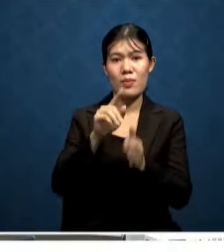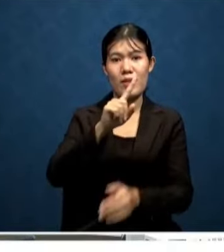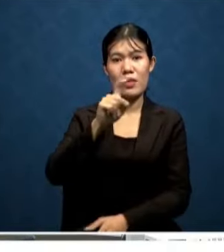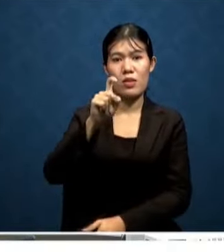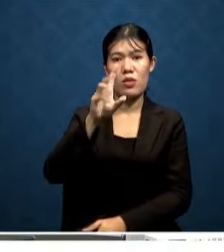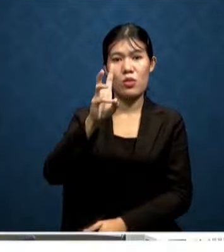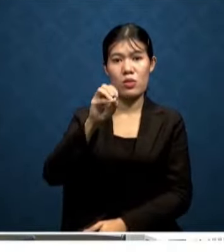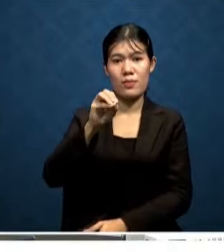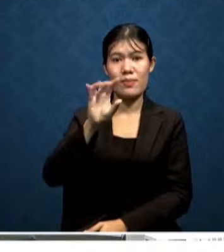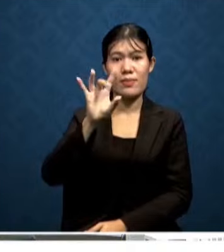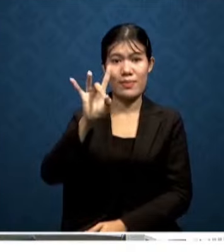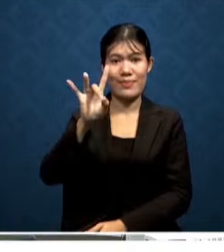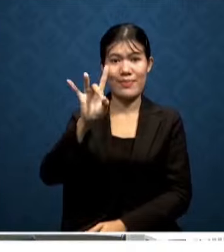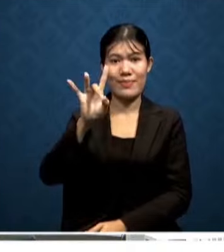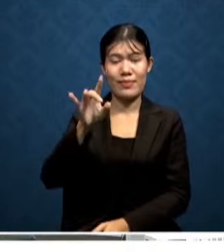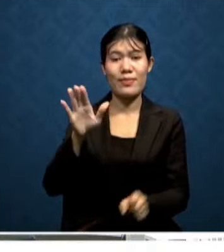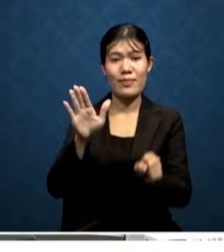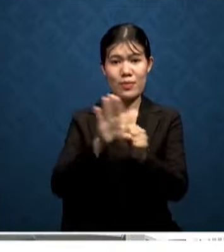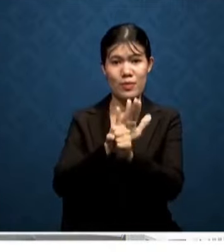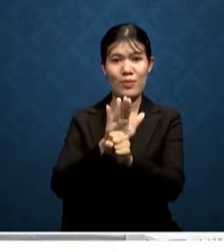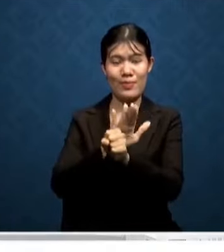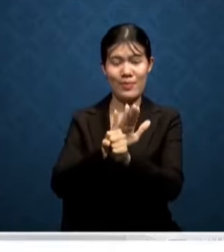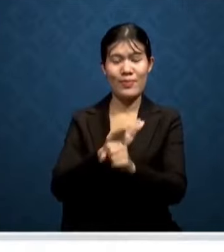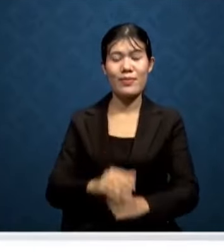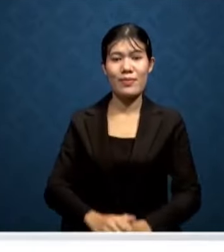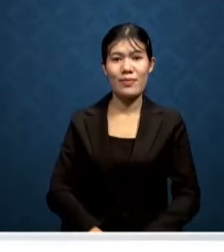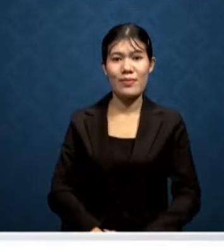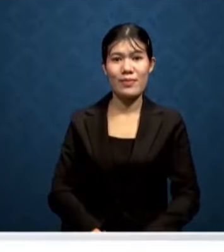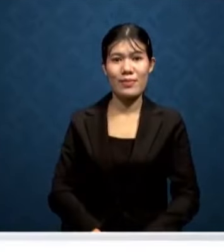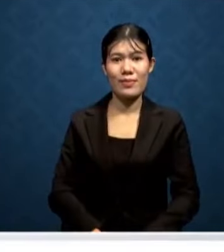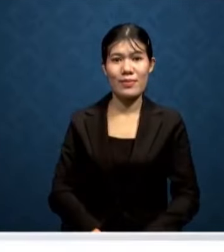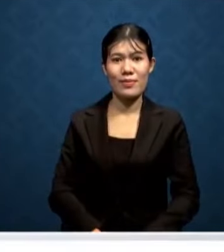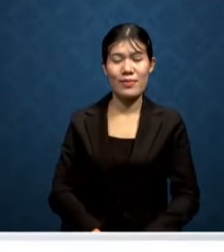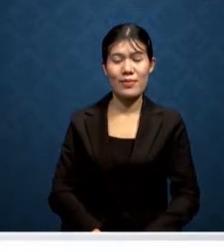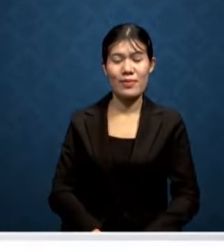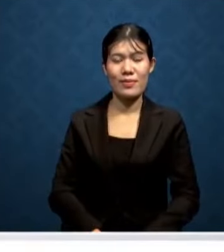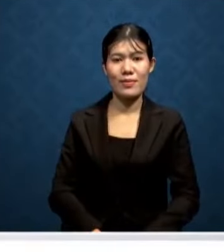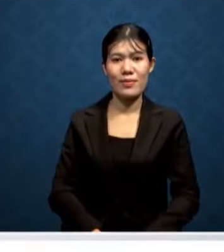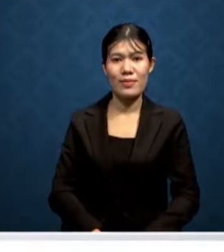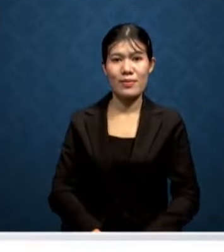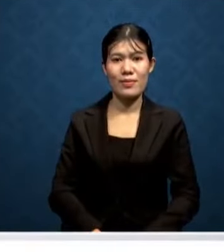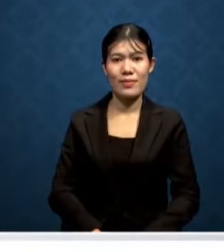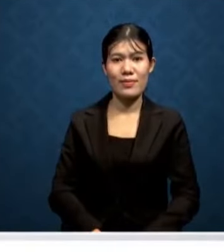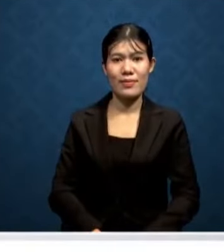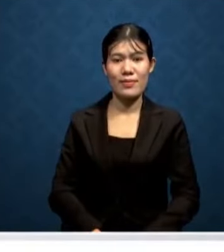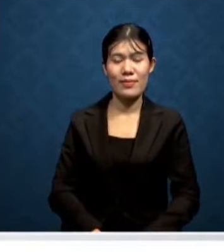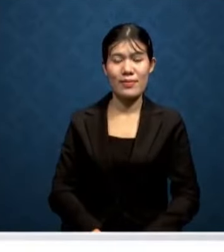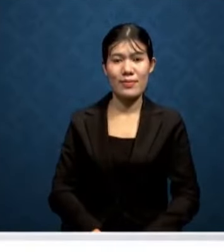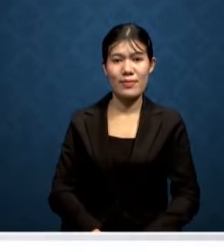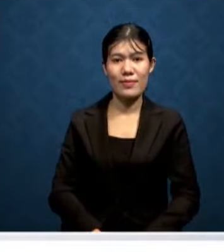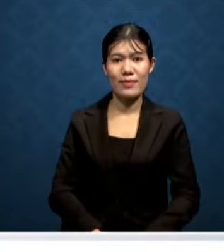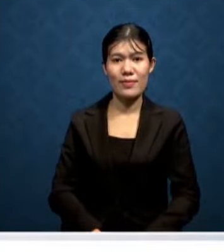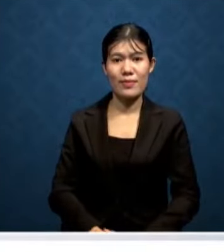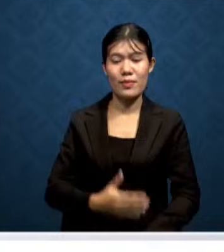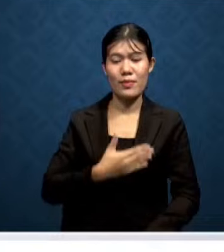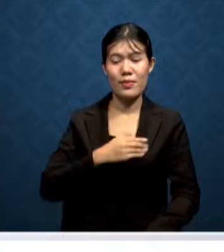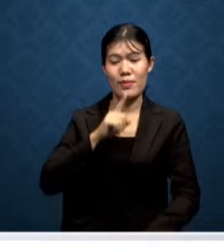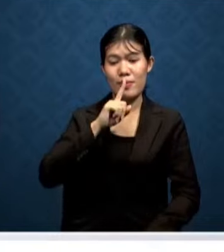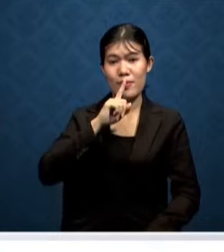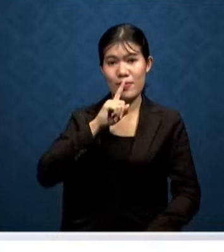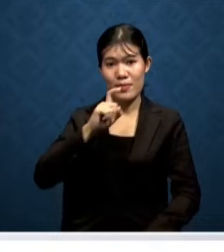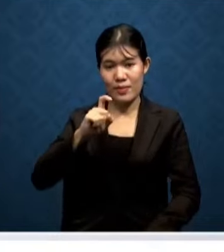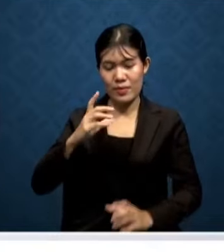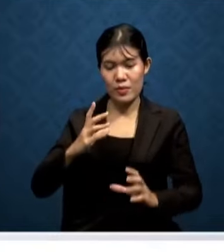168ถือว่าครบองค์ประชุมนะครับต่อไปผมจะถามประชามตินะ